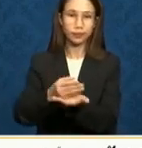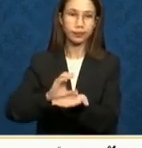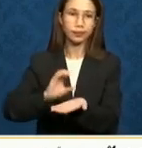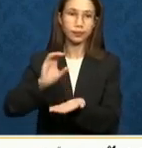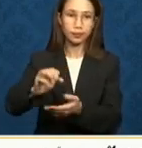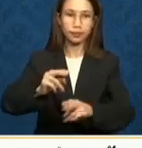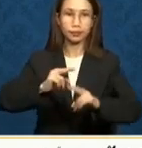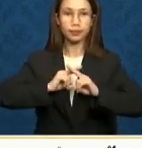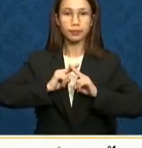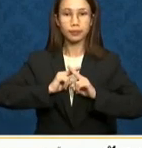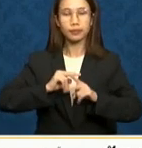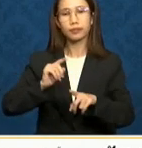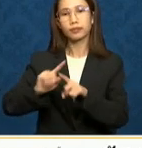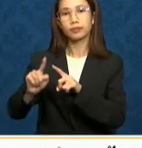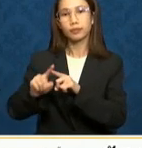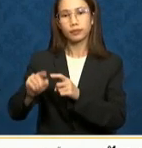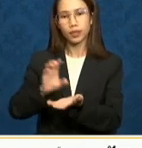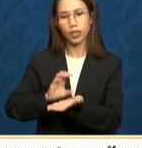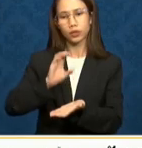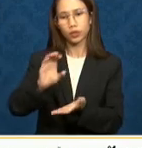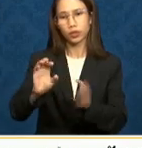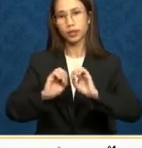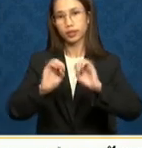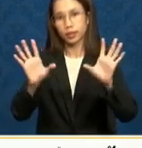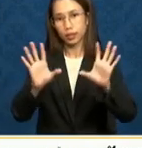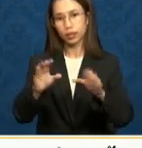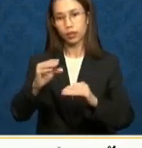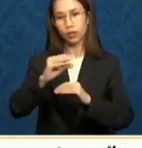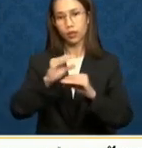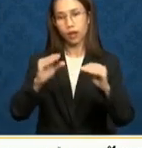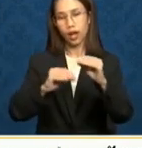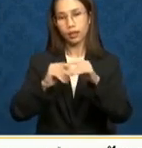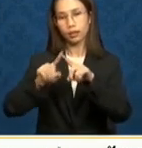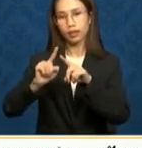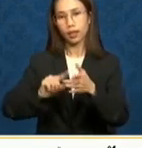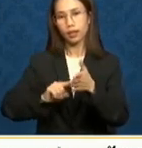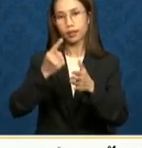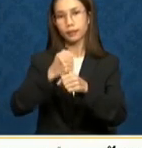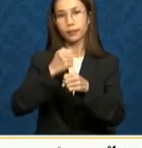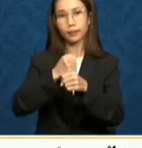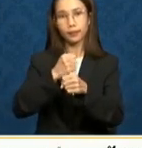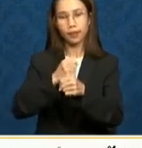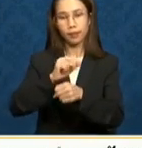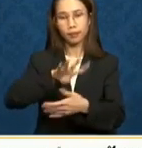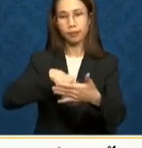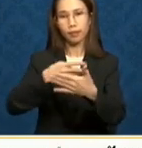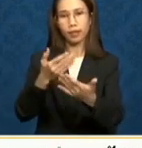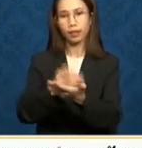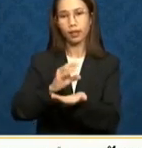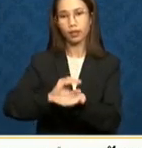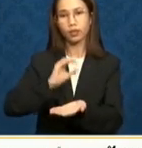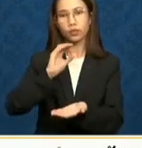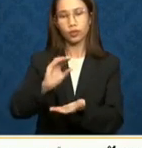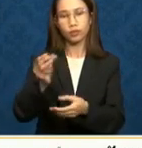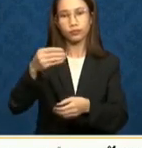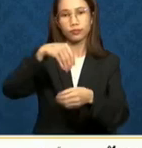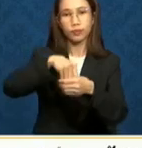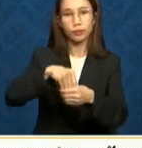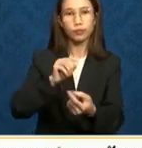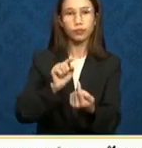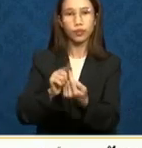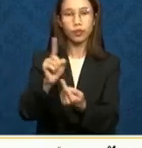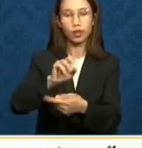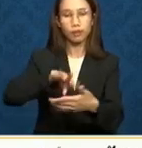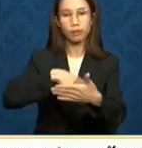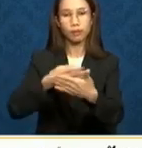นมีการลงทุนจากลงทุนที่ชัดเจนขึ้นโครงการได้เริ่มเกิดขึ้นดังนั้นแผนการลงทุนจะถูกใส่เข้าไปใน